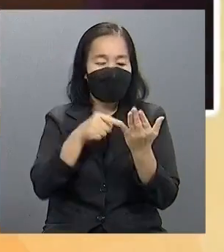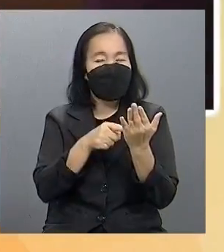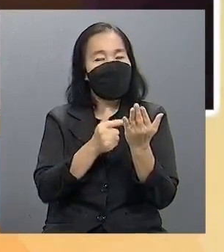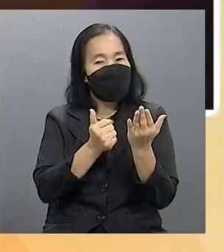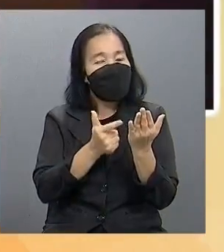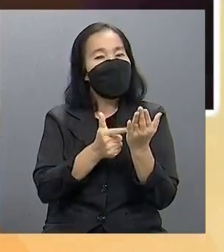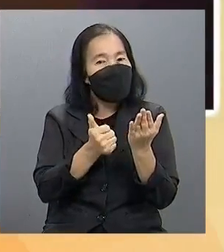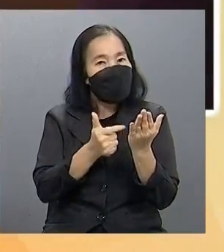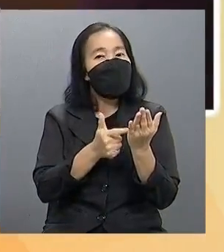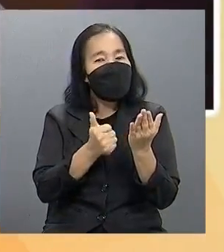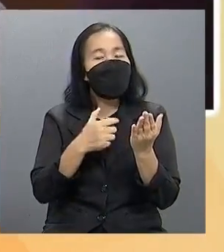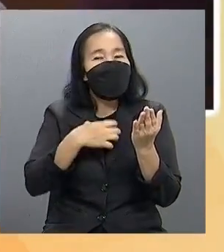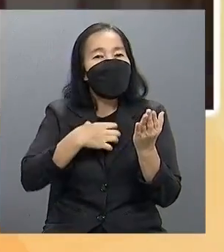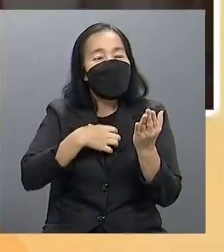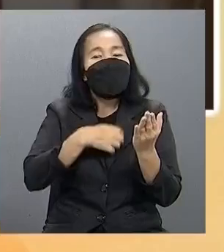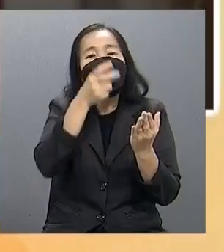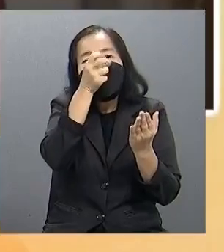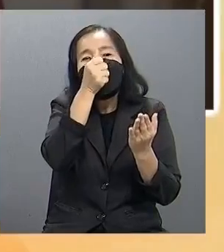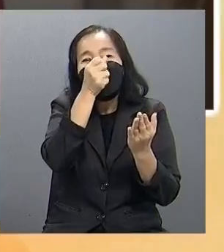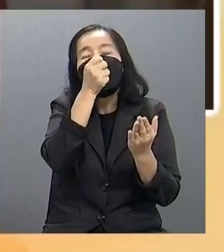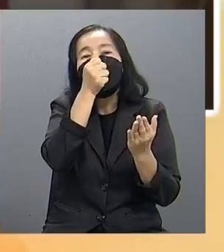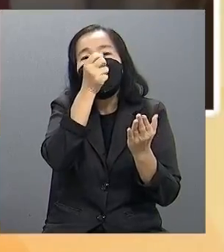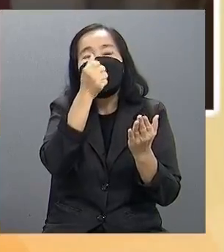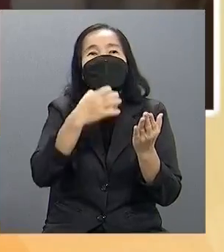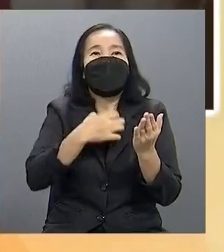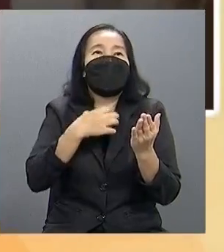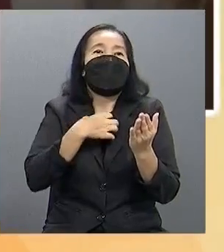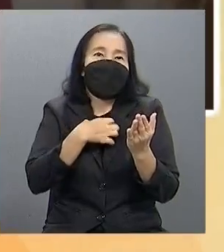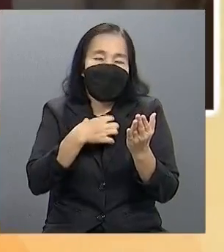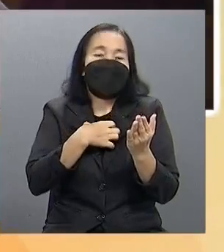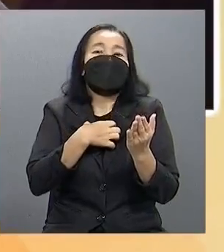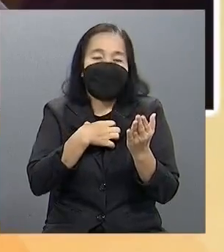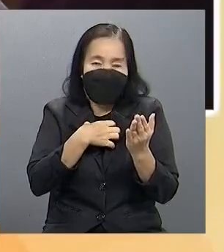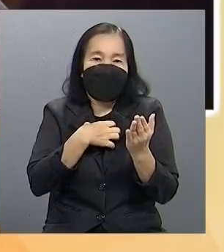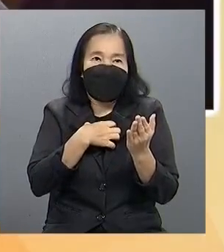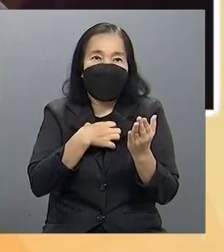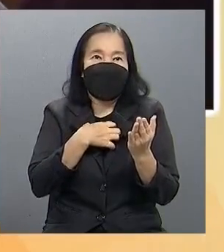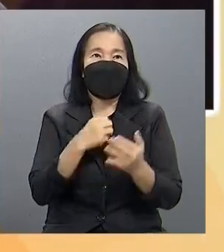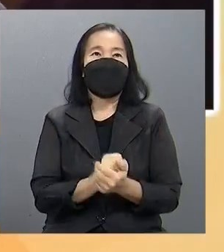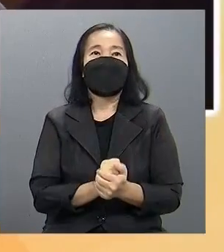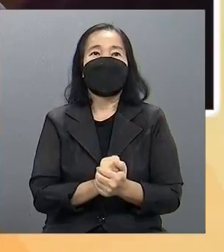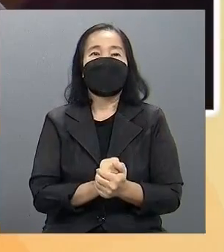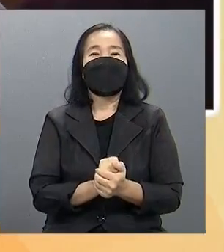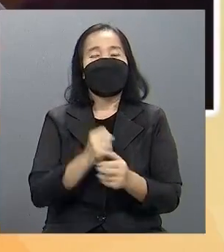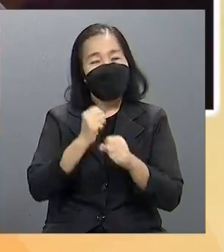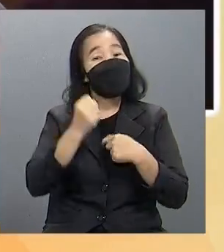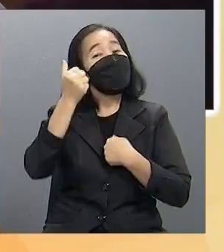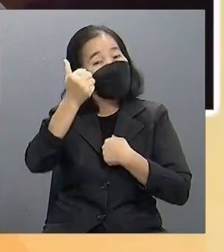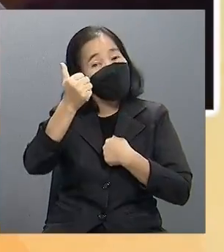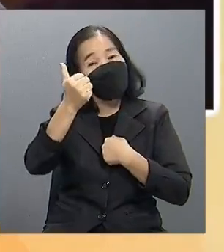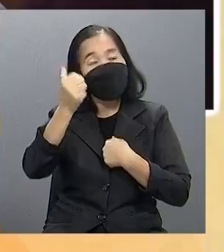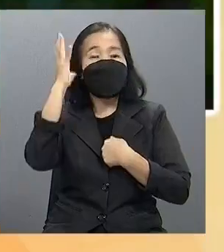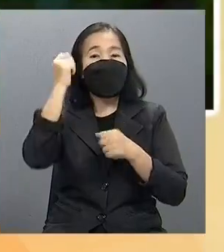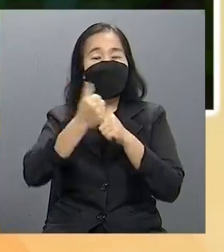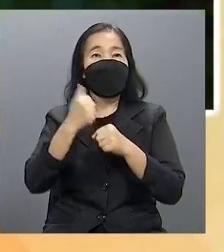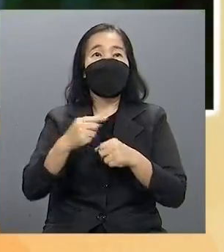จะให้ไปสู่สายตาประชาชนบ้างหรือกับ FC บ้างว่าบทแบบนี้ก็เล่นได้เหมือนกันไม่ใช่แบบสั่งค่าอย่างเดียวอะ